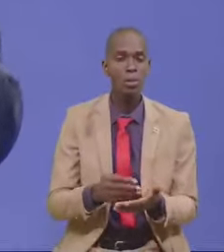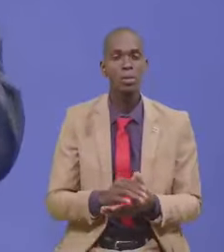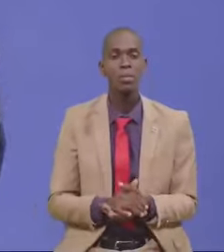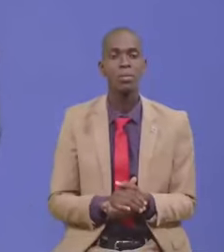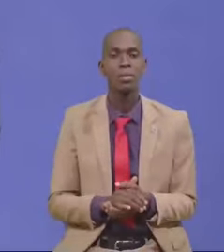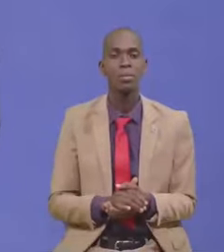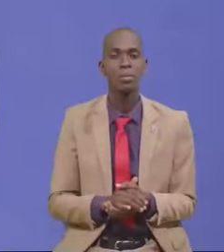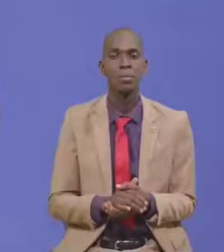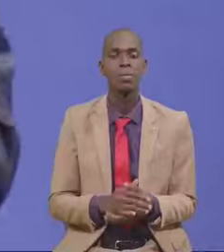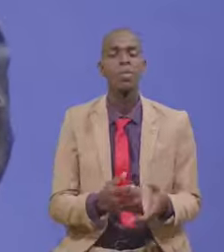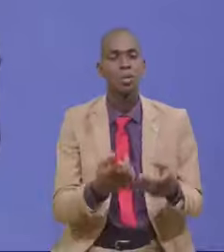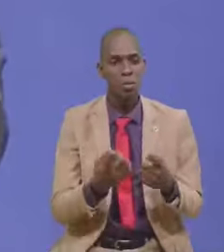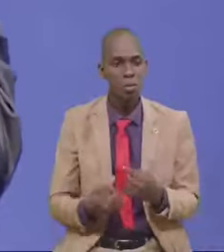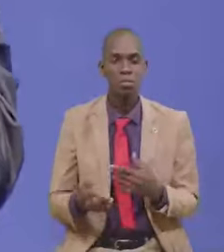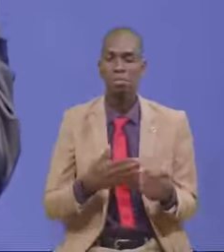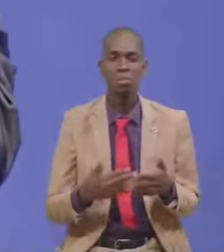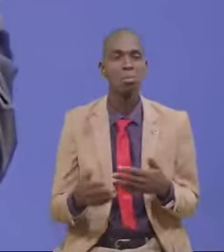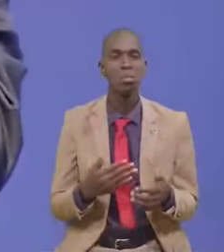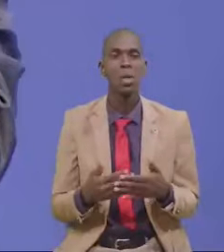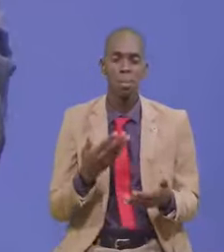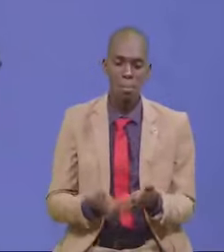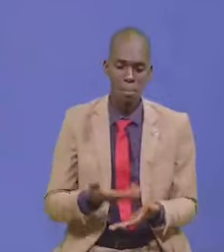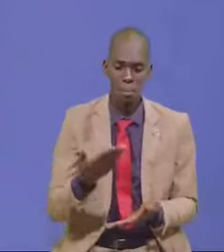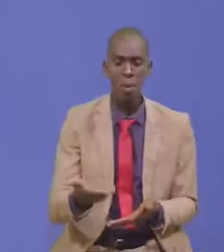venez, achetez.